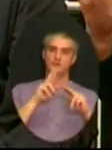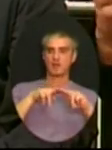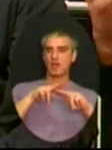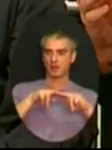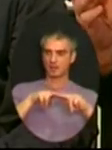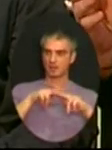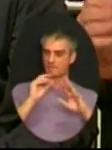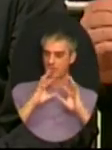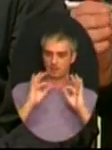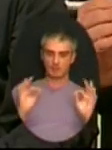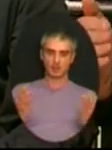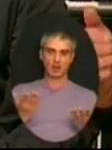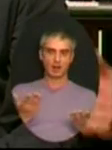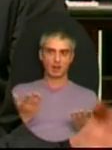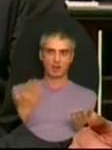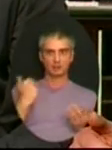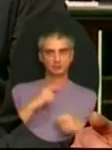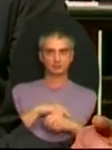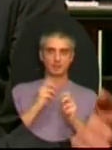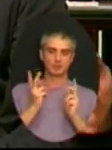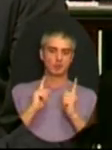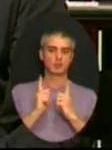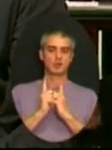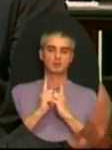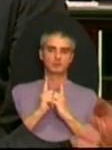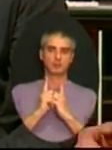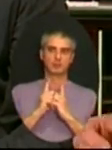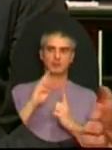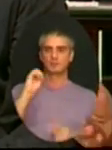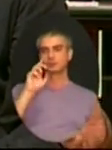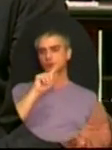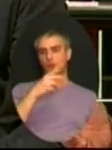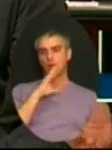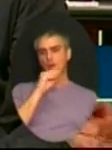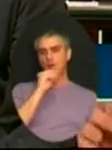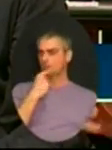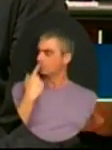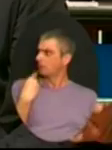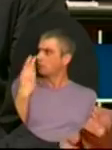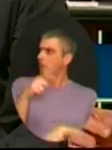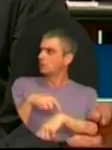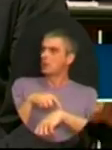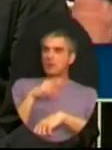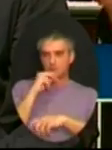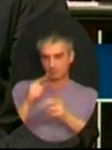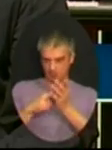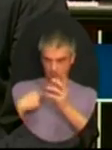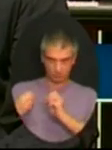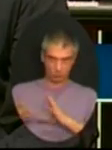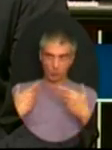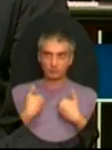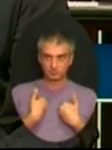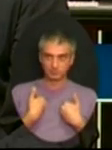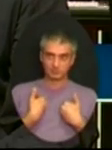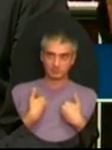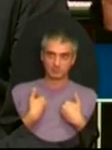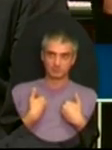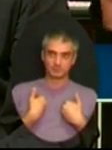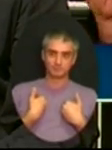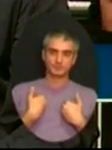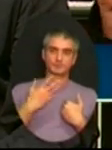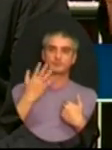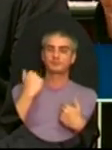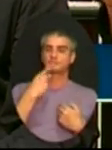אבל בתחילת הדברים היה זמן הרבה יותר קצר, ומיקי זוהר דיבר, אמרתי לו, כמה זמן אתה נותן לו לדבר, אז זהו, הוציא את היד שלו